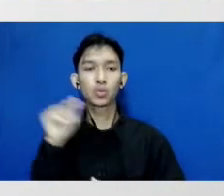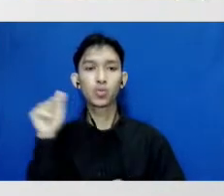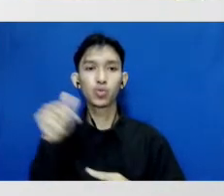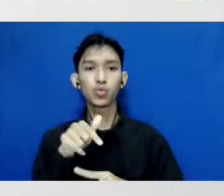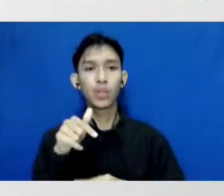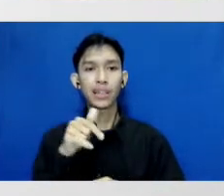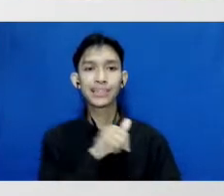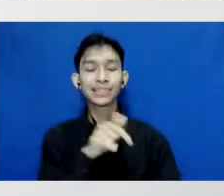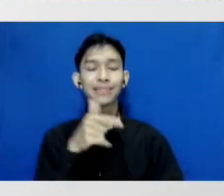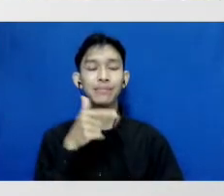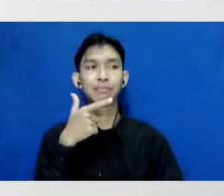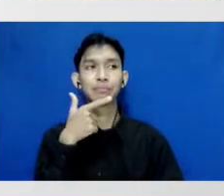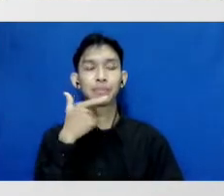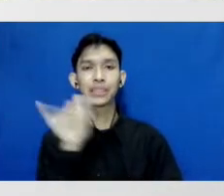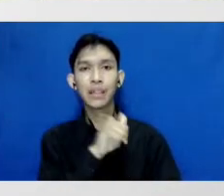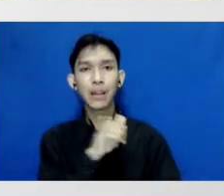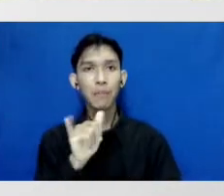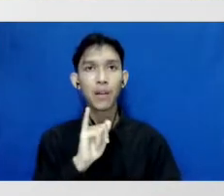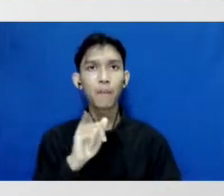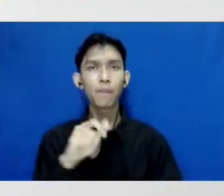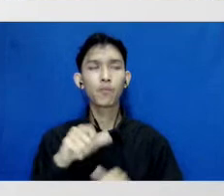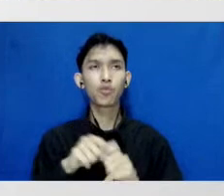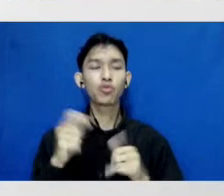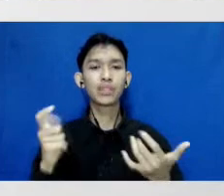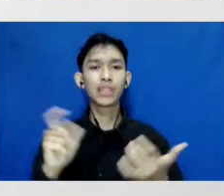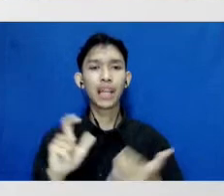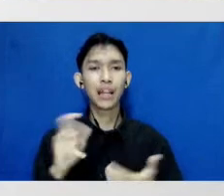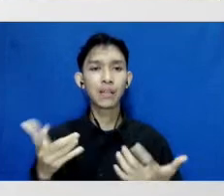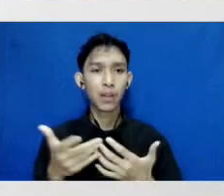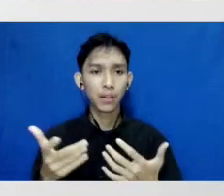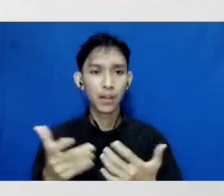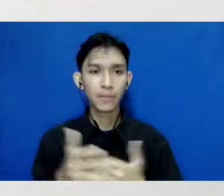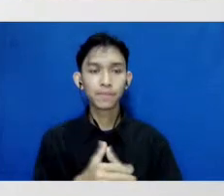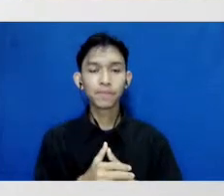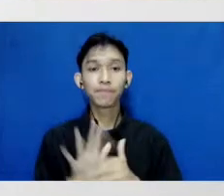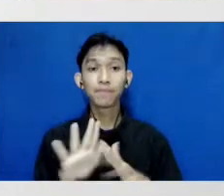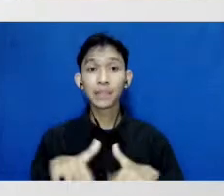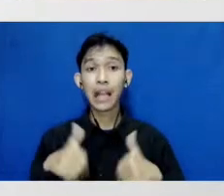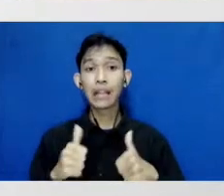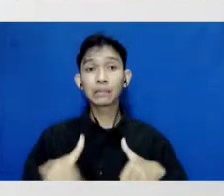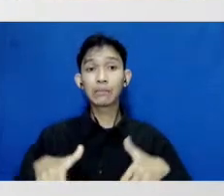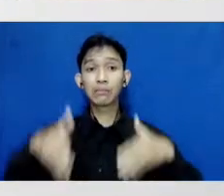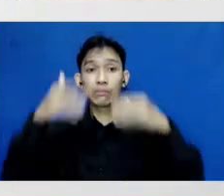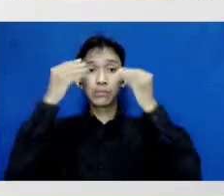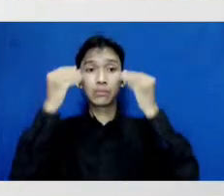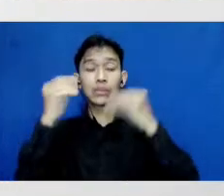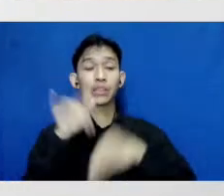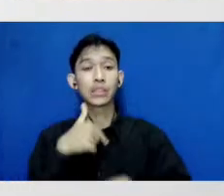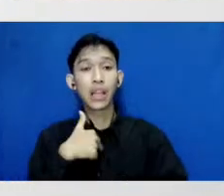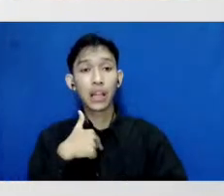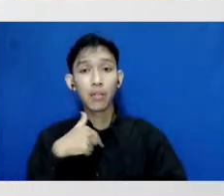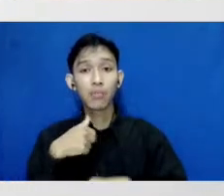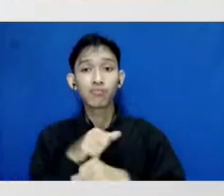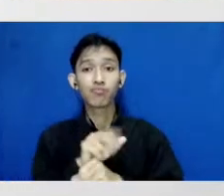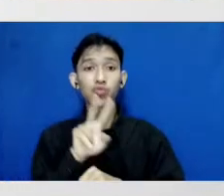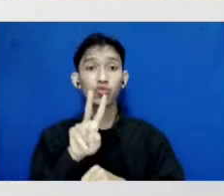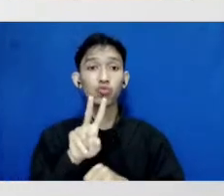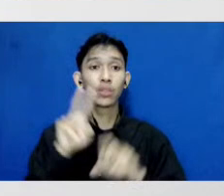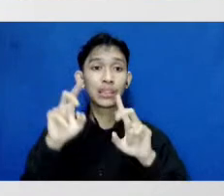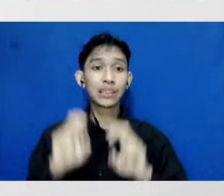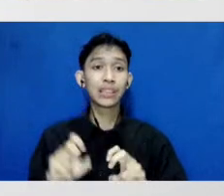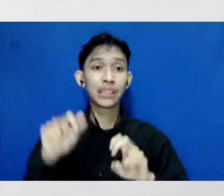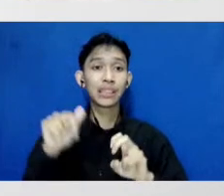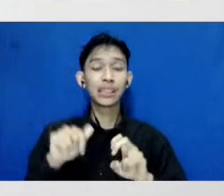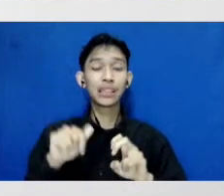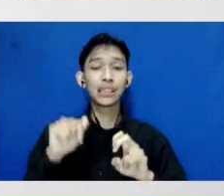sama pentingnya. Tetapi bagaimana caranya? Hasil refleksi saya di dalam mengerjakan dua riset yang tadi sebelumnya